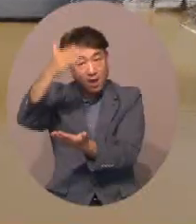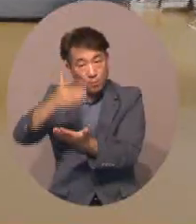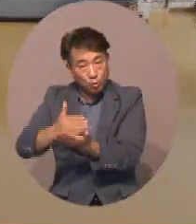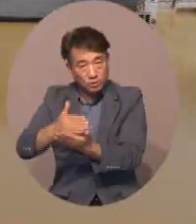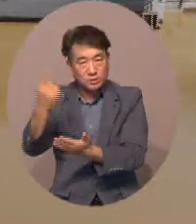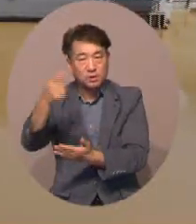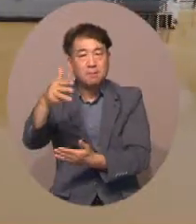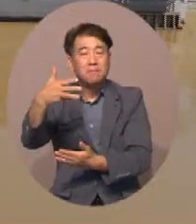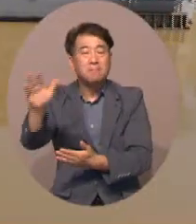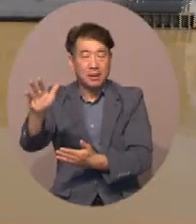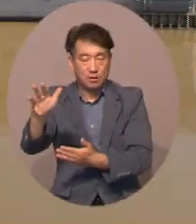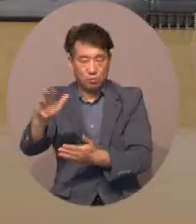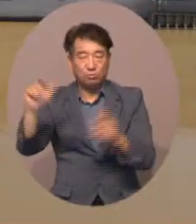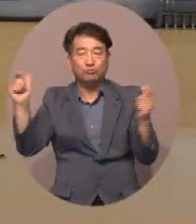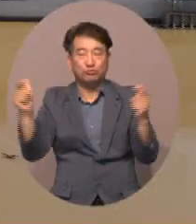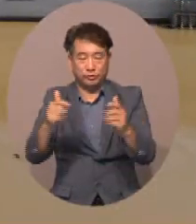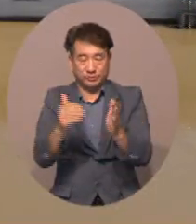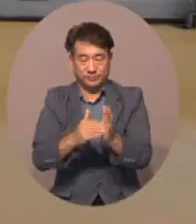가량 줄였습니다